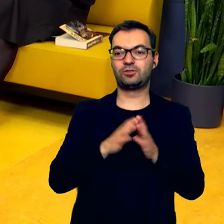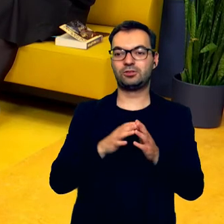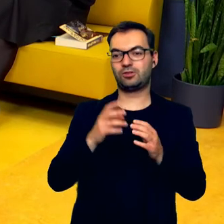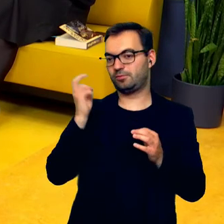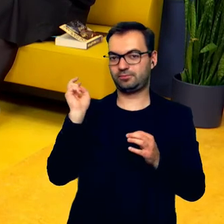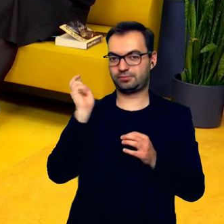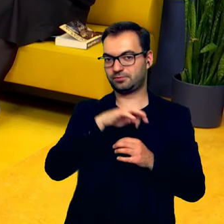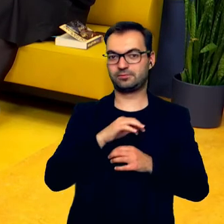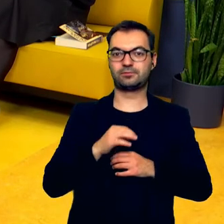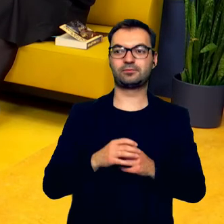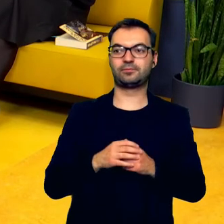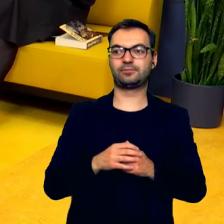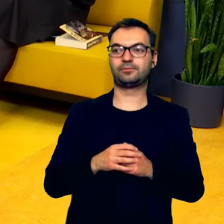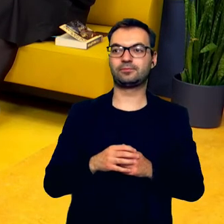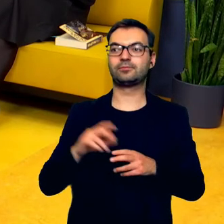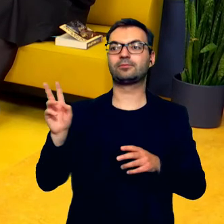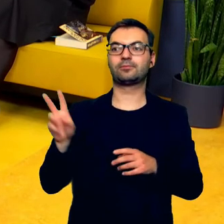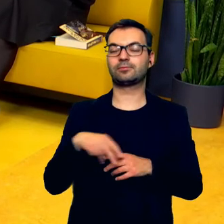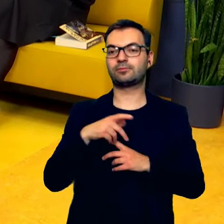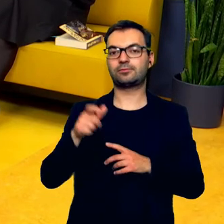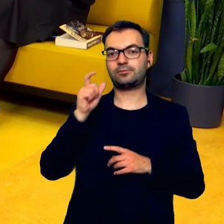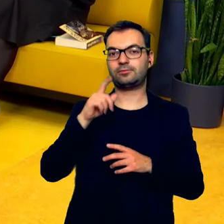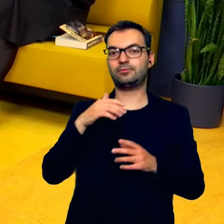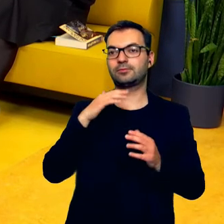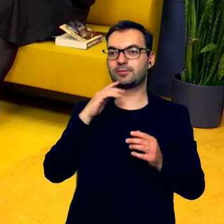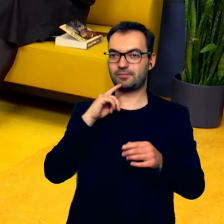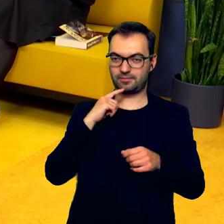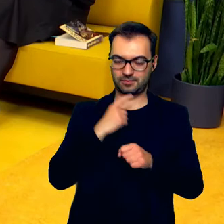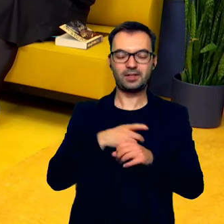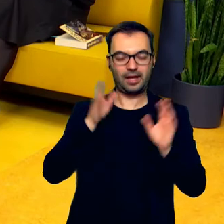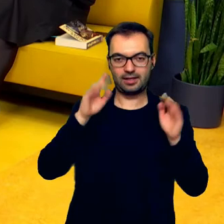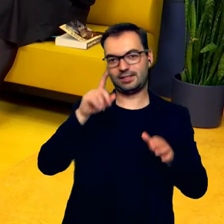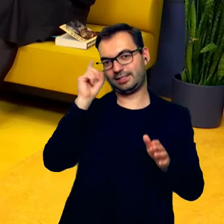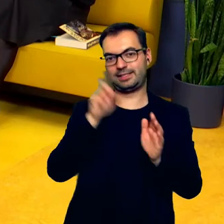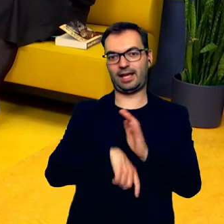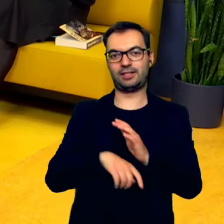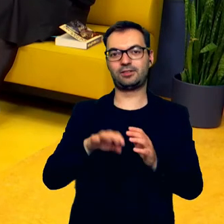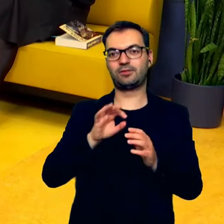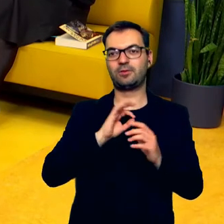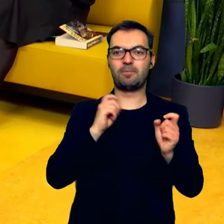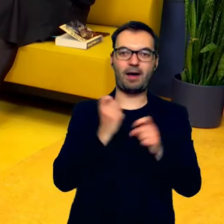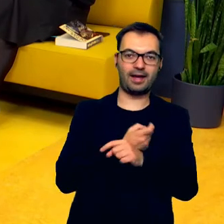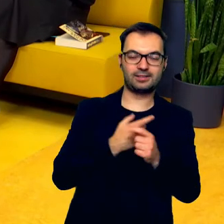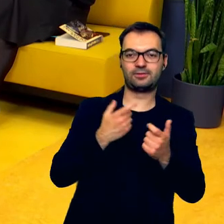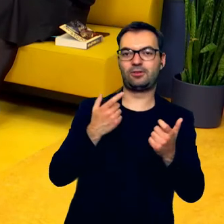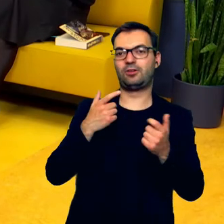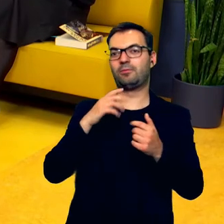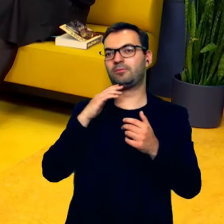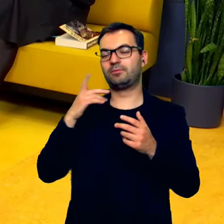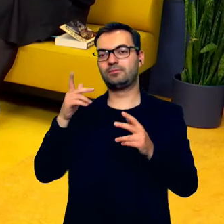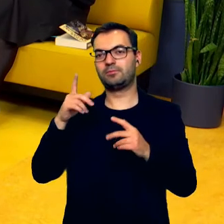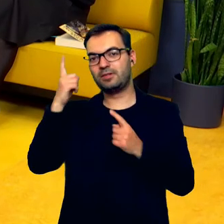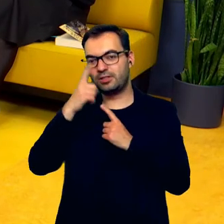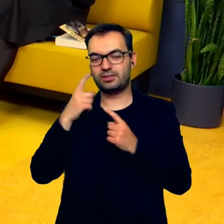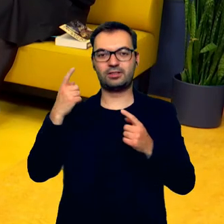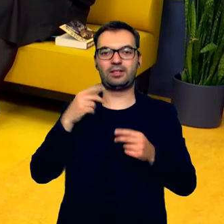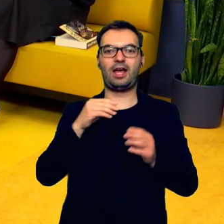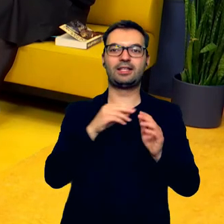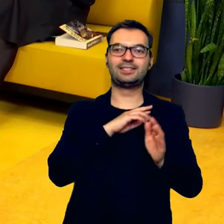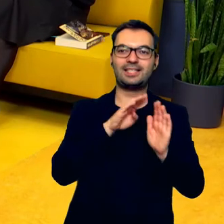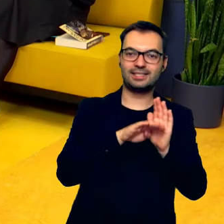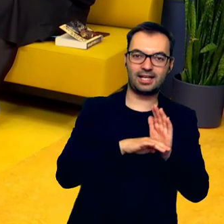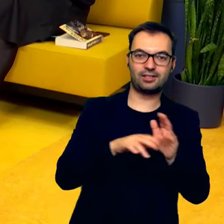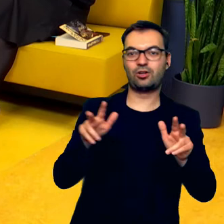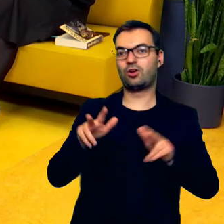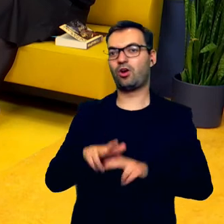niezwykle ciekawe. Kiedy człowiek decyduje się, aby zdradzić swoje przekonania, aby zdradzić swoją ojczyznę, aby zdradzić swoją rodzinę, co musi na niego